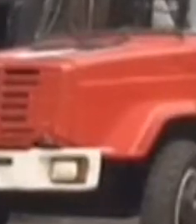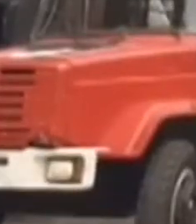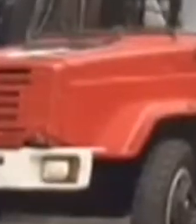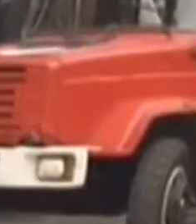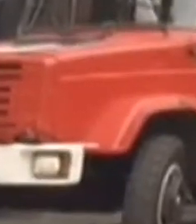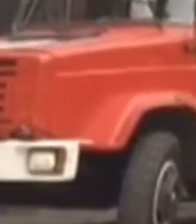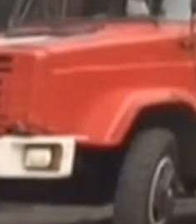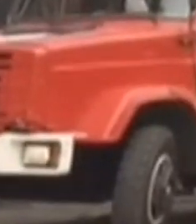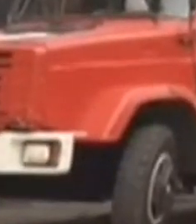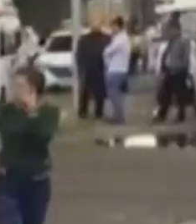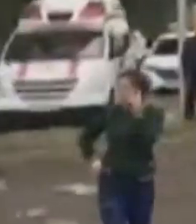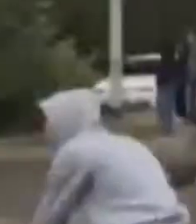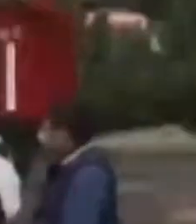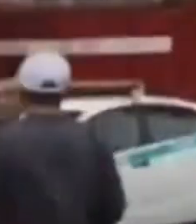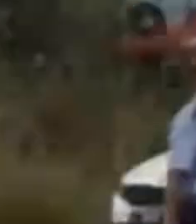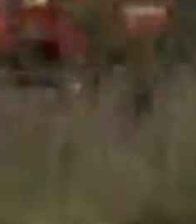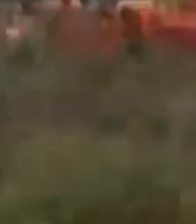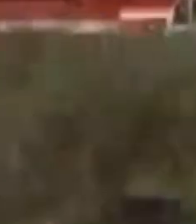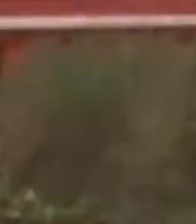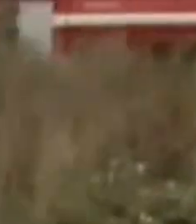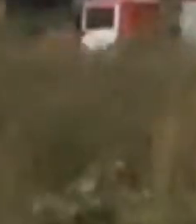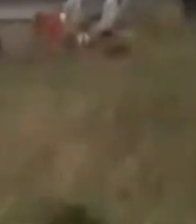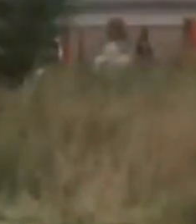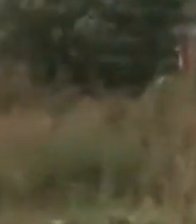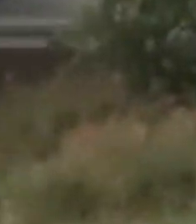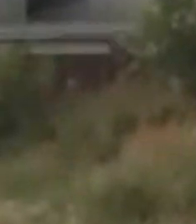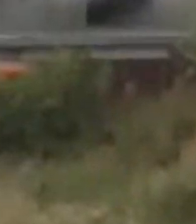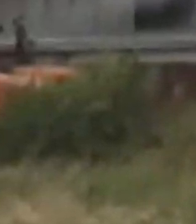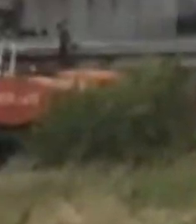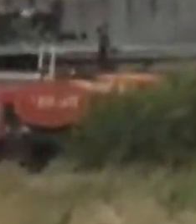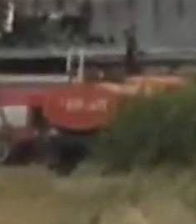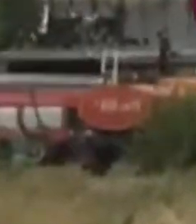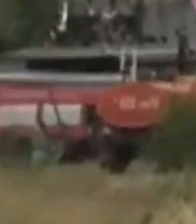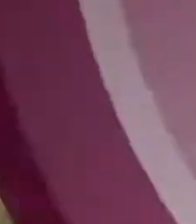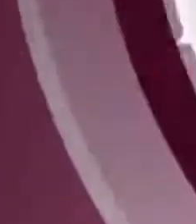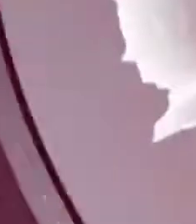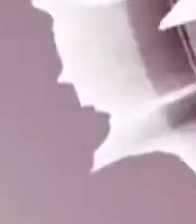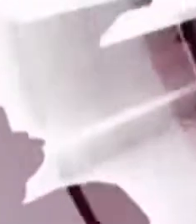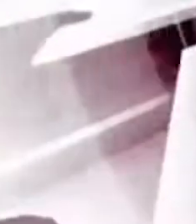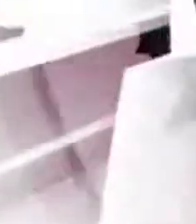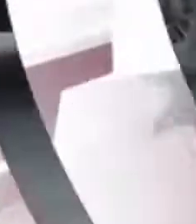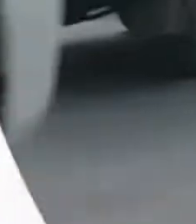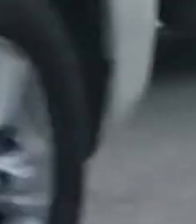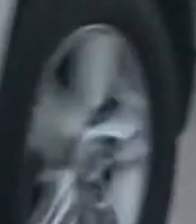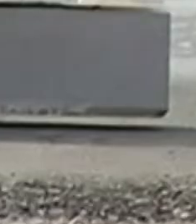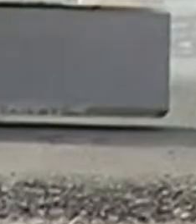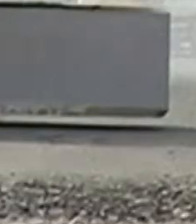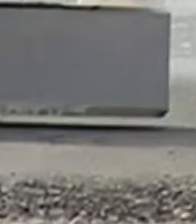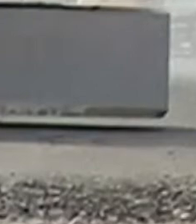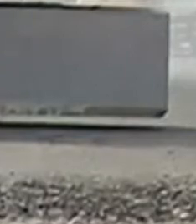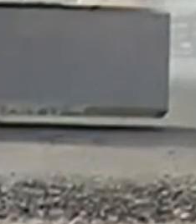Большой огонь настиг барахолку. О масштабах пожара расскажут наши корреспонденты. Не согласны